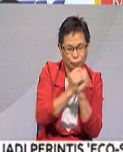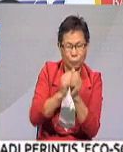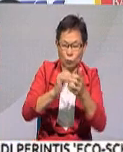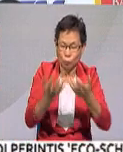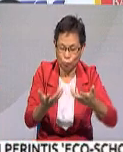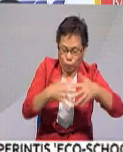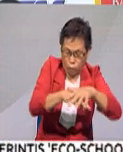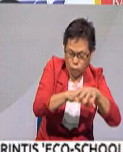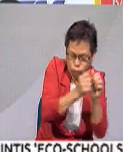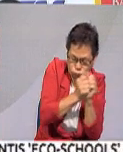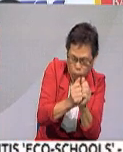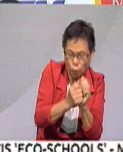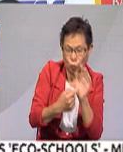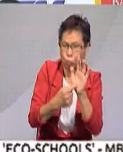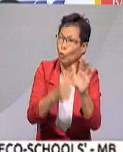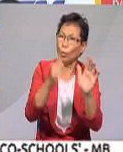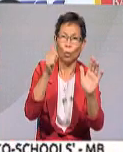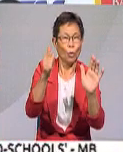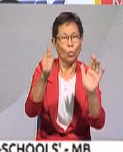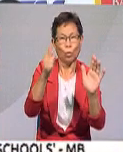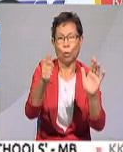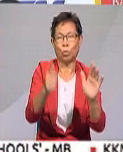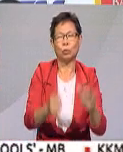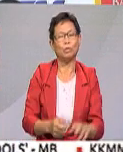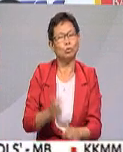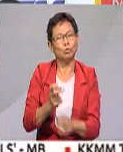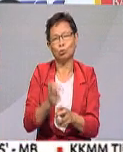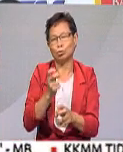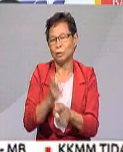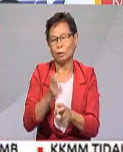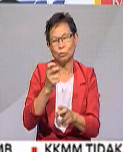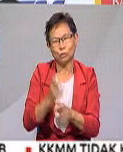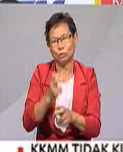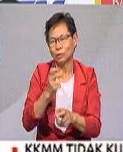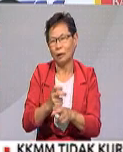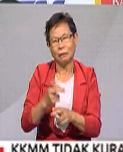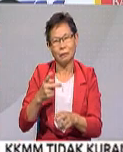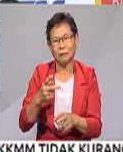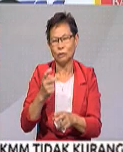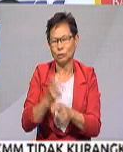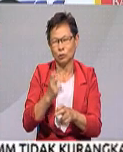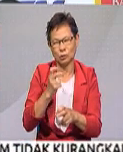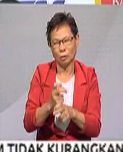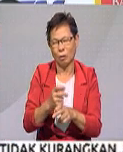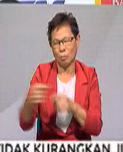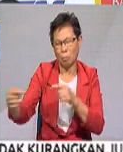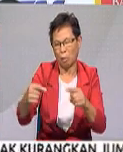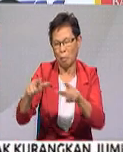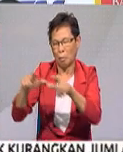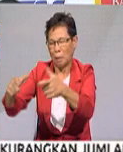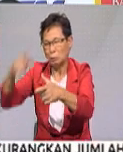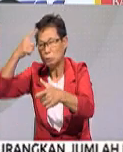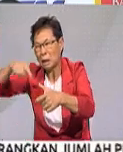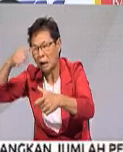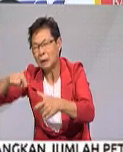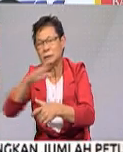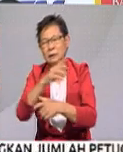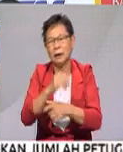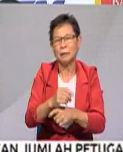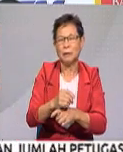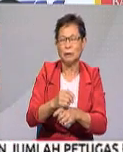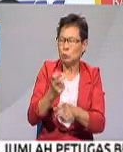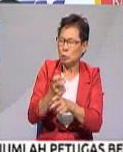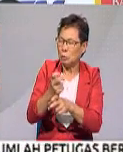petanda terbaik dan of course bukan mudah lah, seperti yang kita tahu bermain dengan pasukan Thailand,